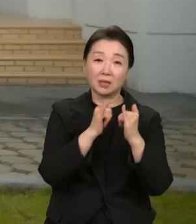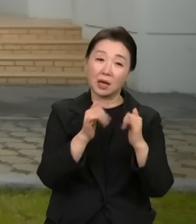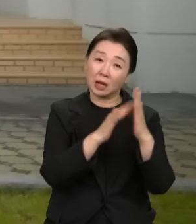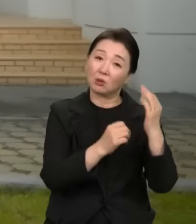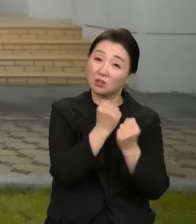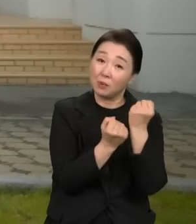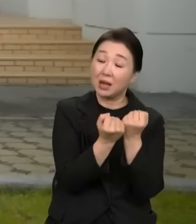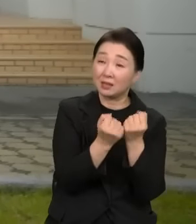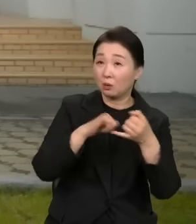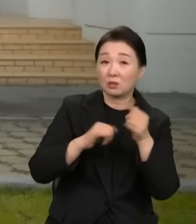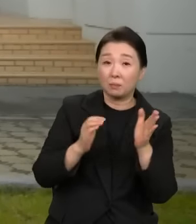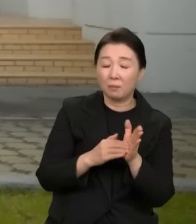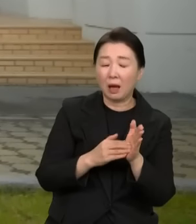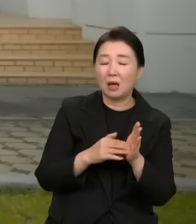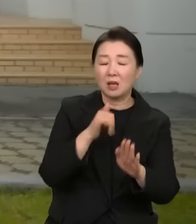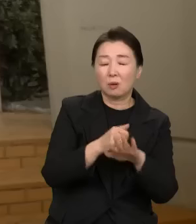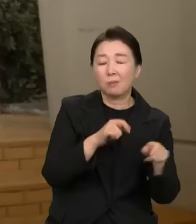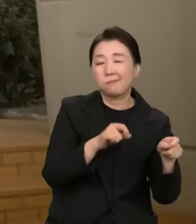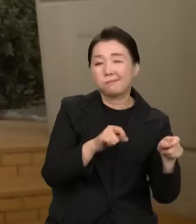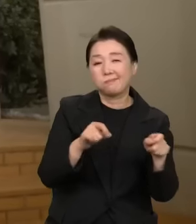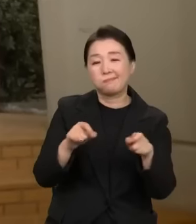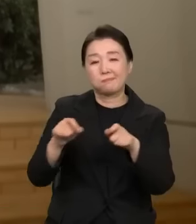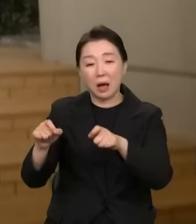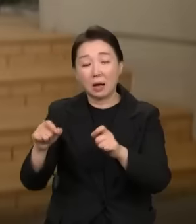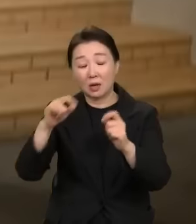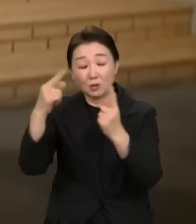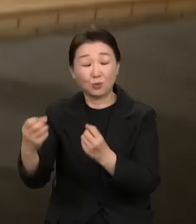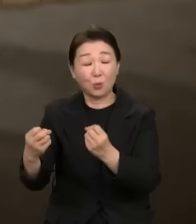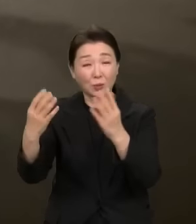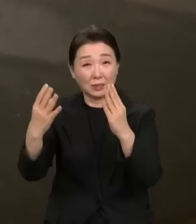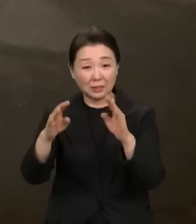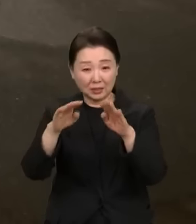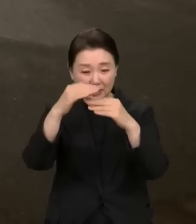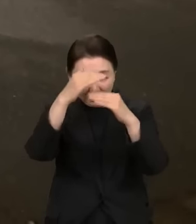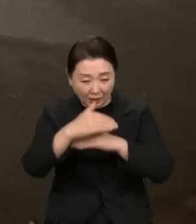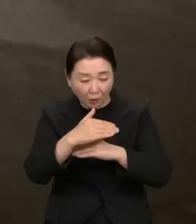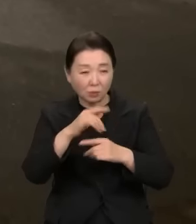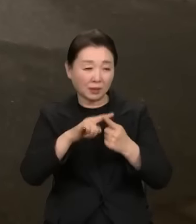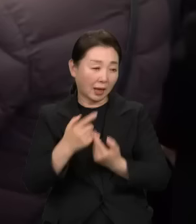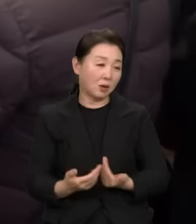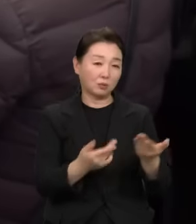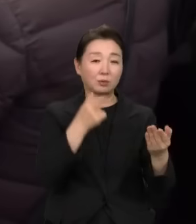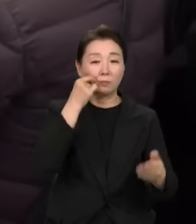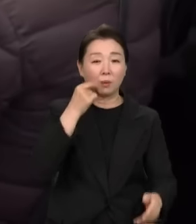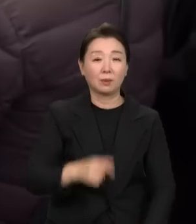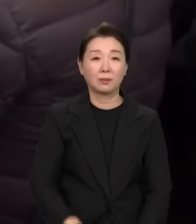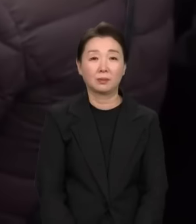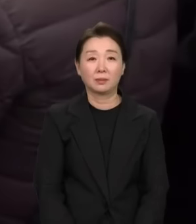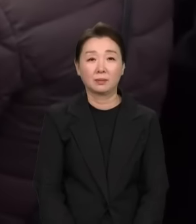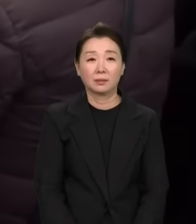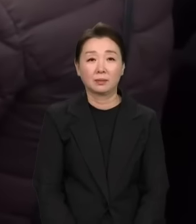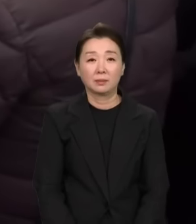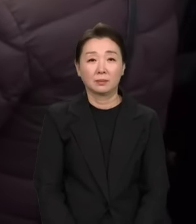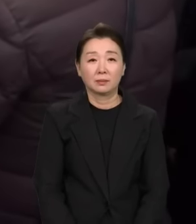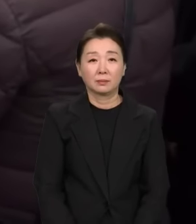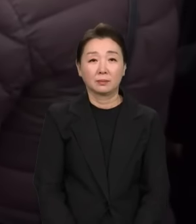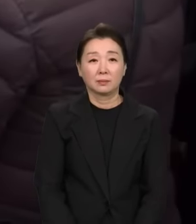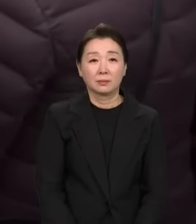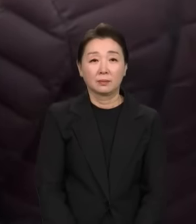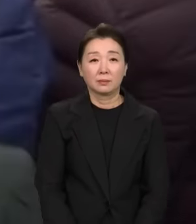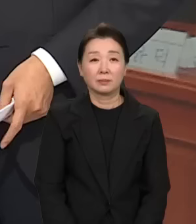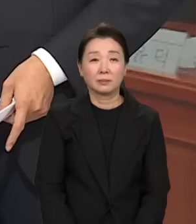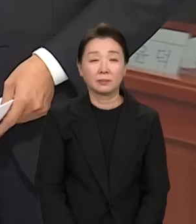했지만 차일피일 미루다 추도식 개최 소식조차 제대로 전하지 못했습니다. JTBC 윤세민입니다.